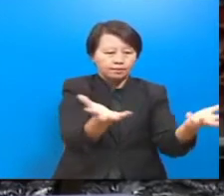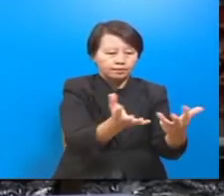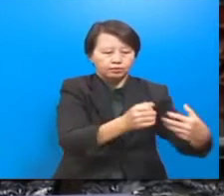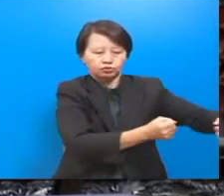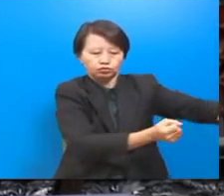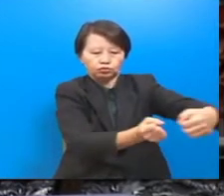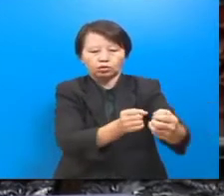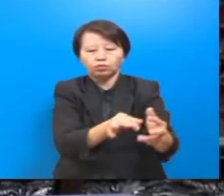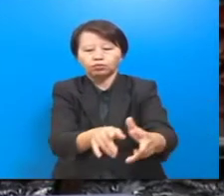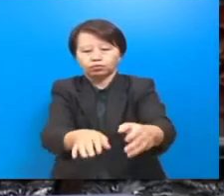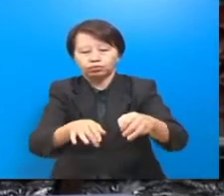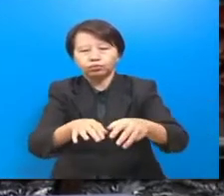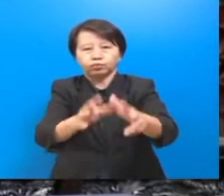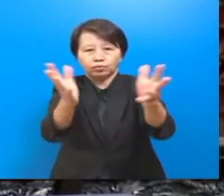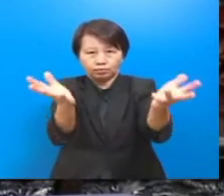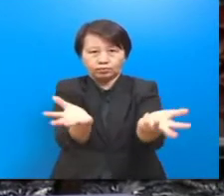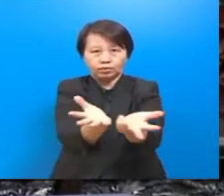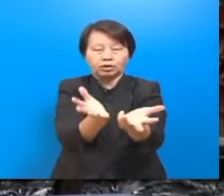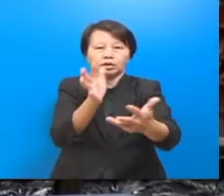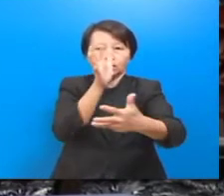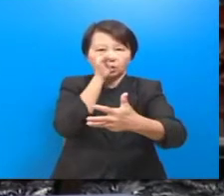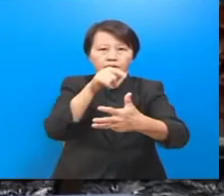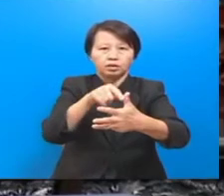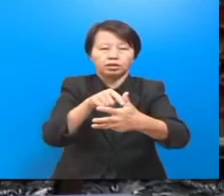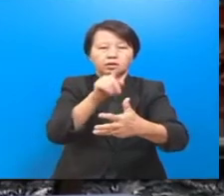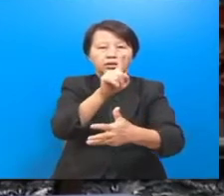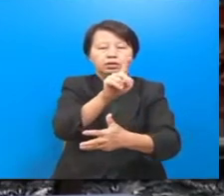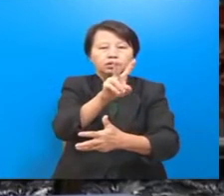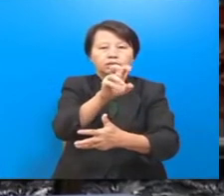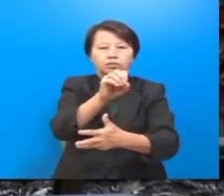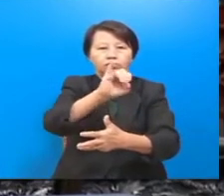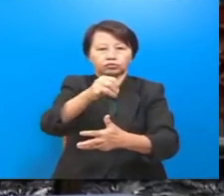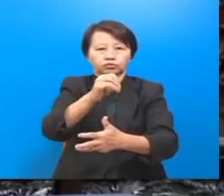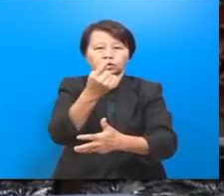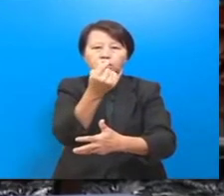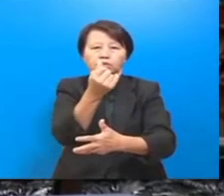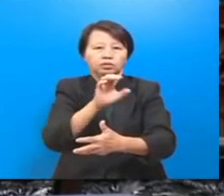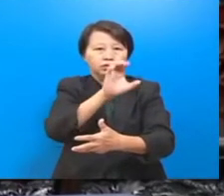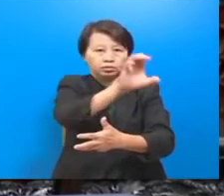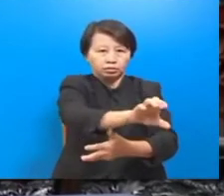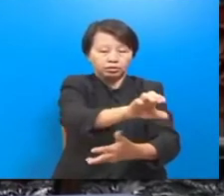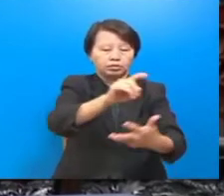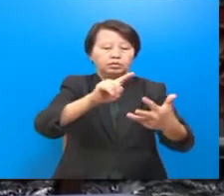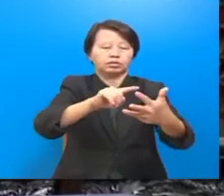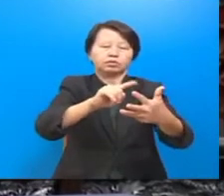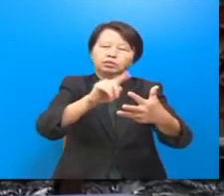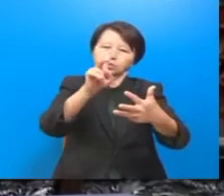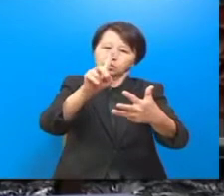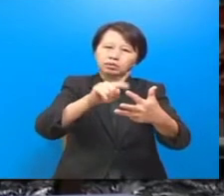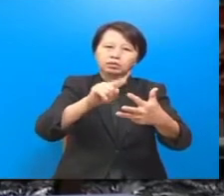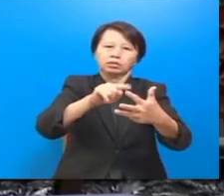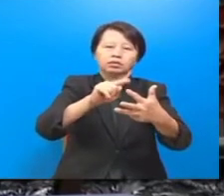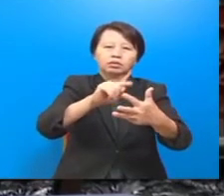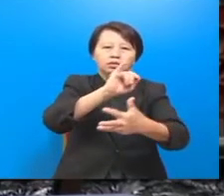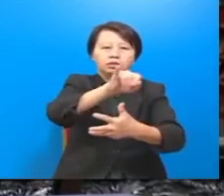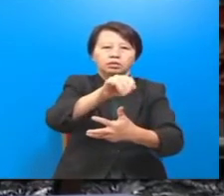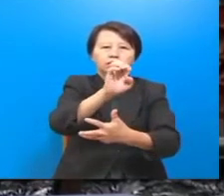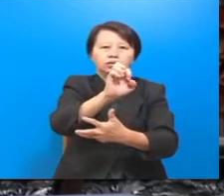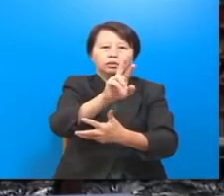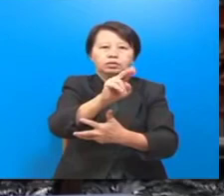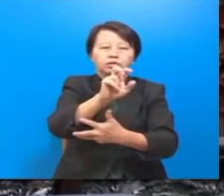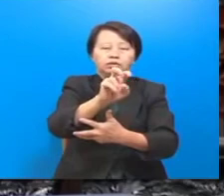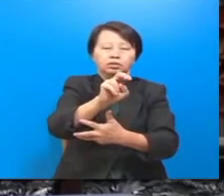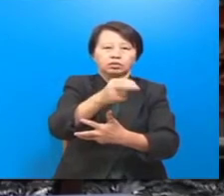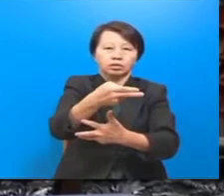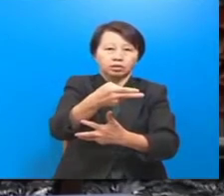sungai di yang kita dekatin waktu sebanyak 37 tadi peruntukkan yang kedua ialah disetek jernih sebanyak